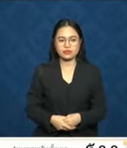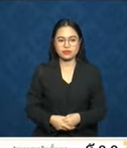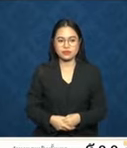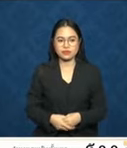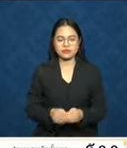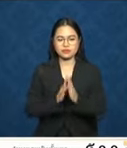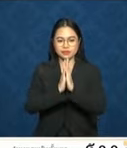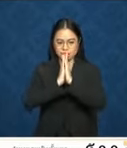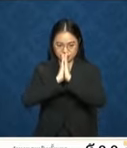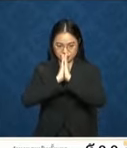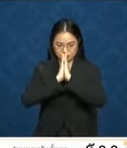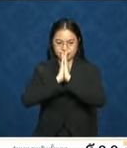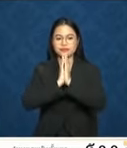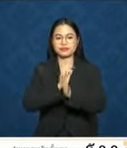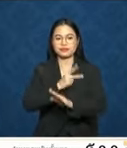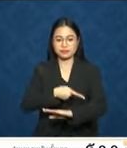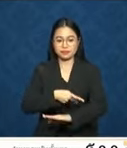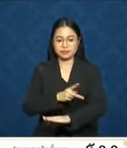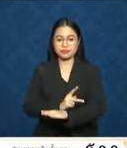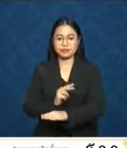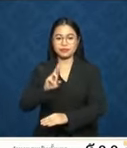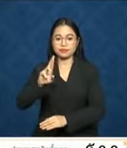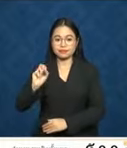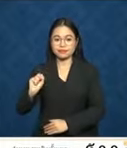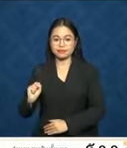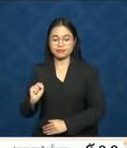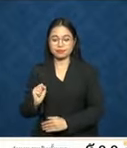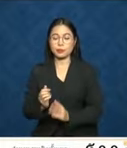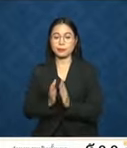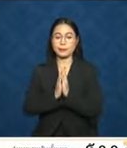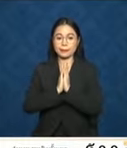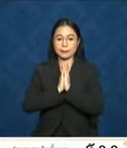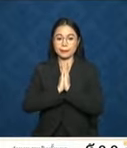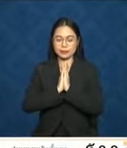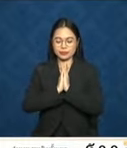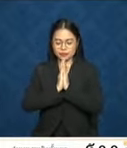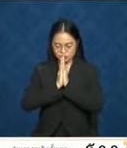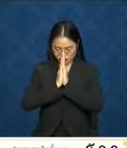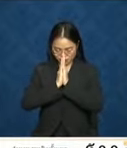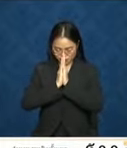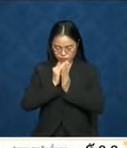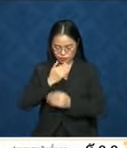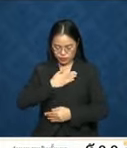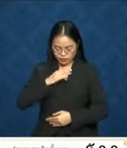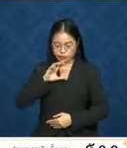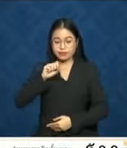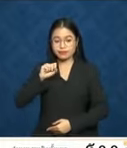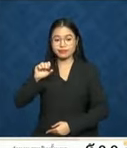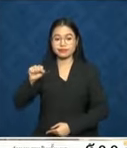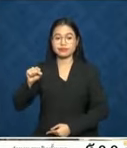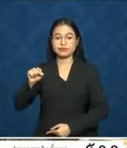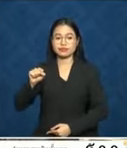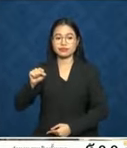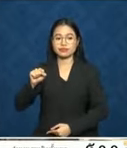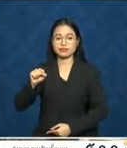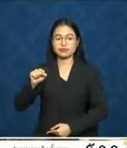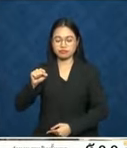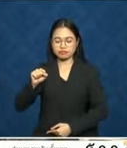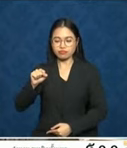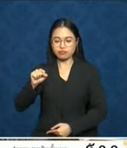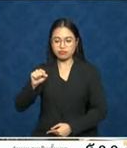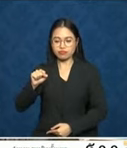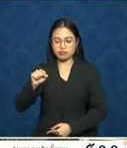กับเรียนประธานสภาที่เคารพครับผมตลอมพงศ์หลีกไปสมาชิกสภาผู้แทนราษฎรพรรครวมไทยสร้